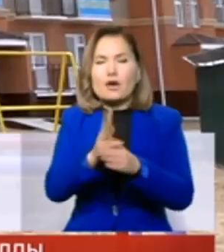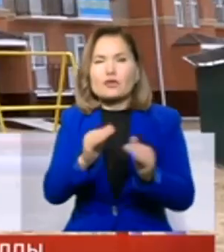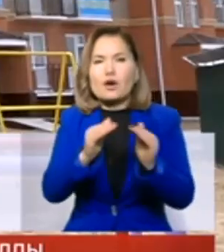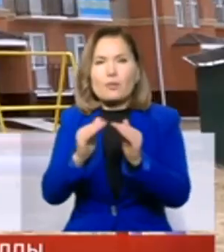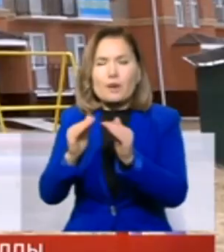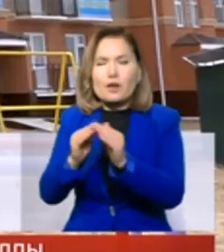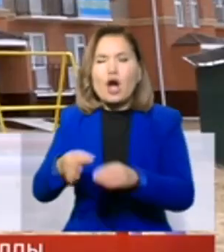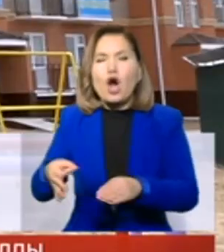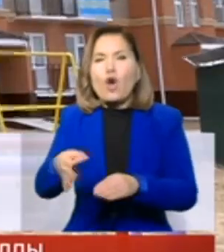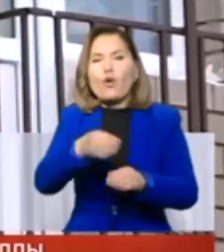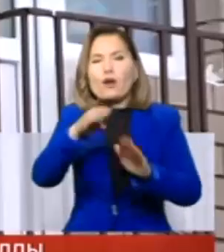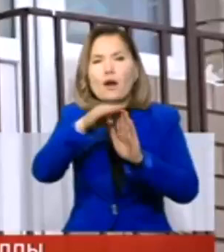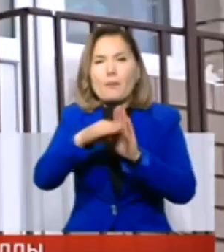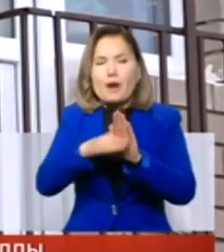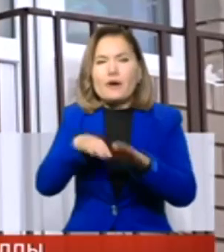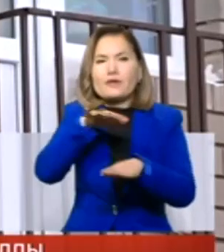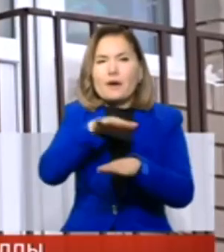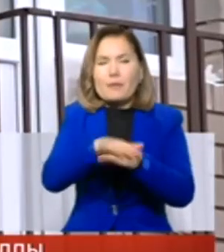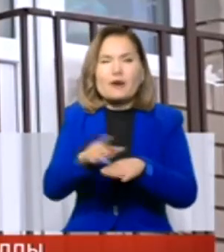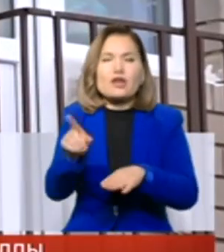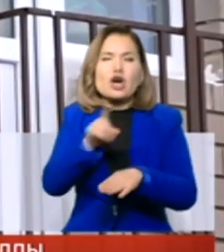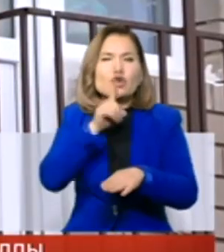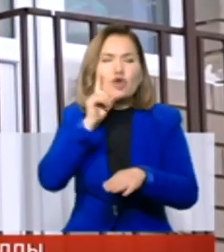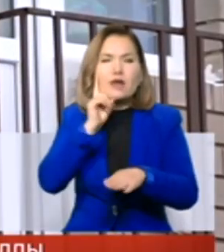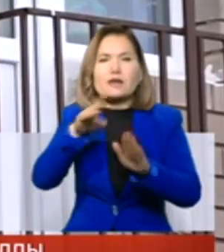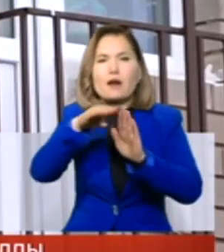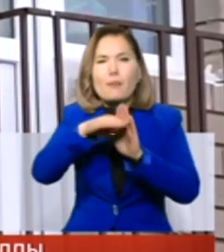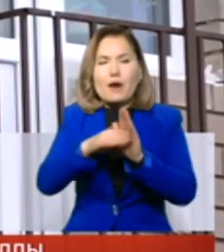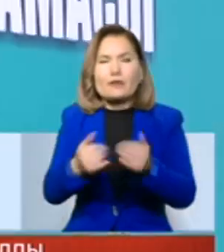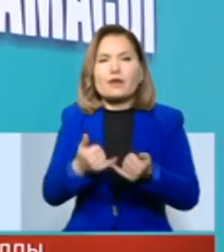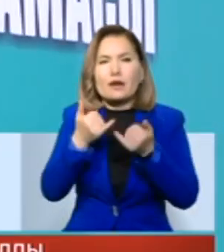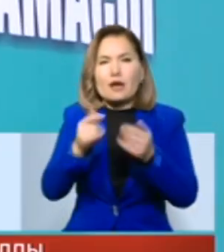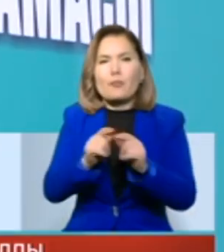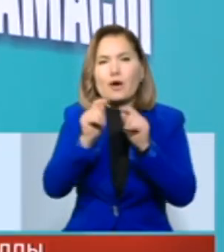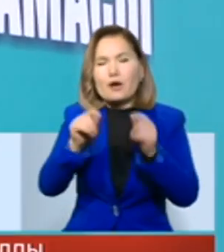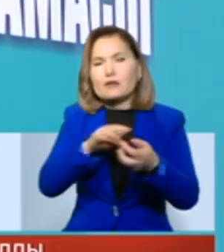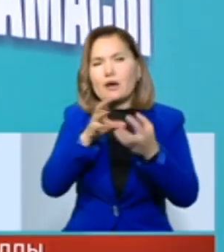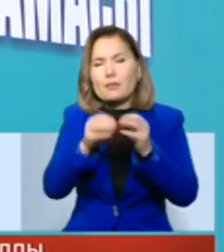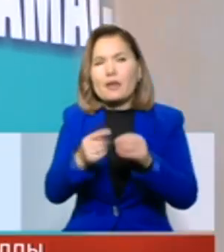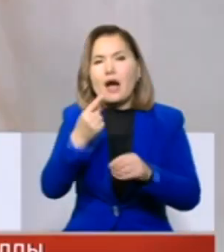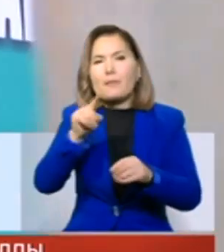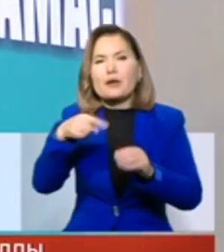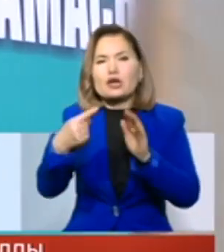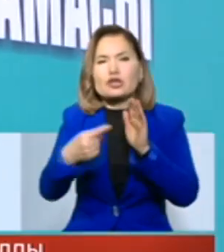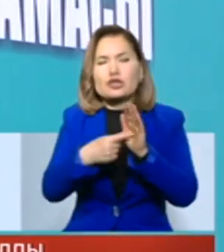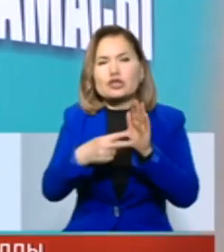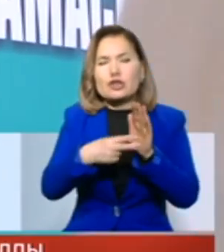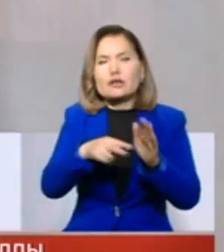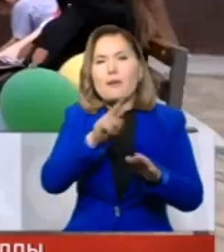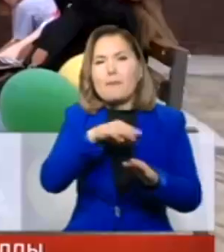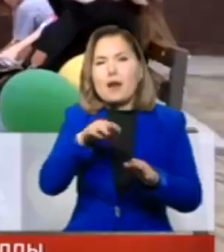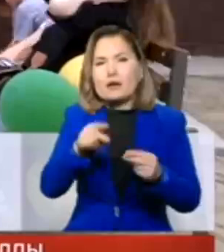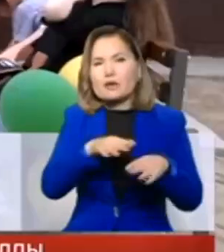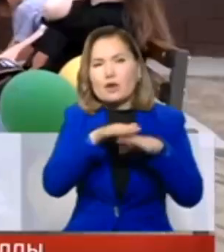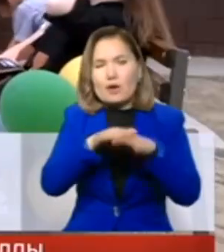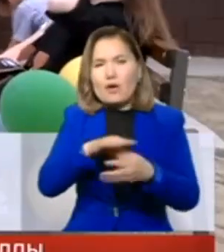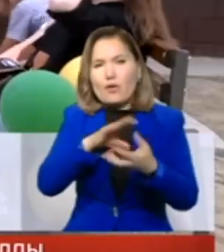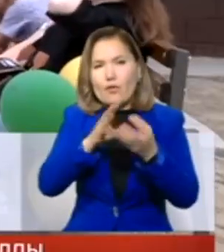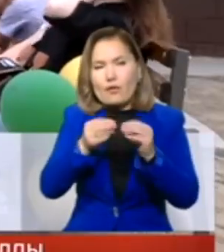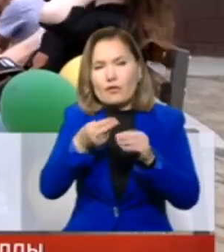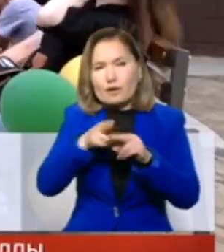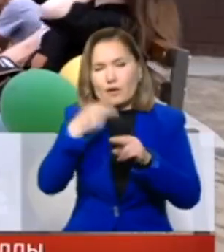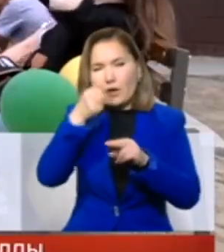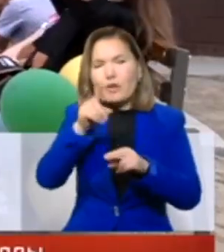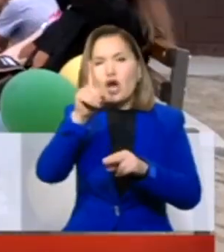әкімдігі мен Отбасы банк бірлесіп сыр жастары бағдарламасын жүзеге асырып отыр. Оған 1,7 миллиард теңге қаржы қаралып, биыл 100